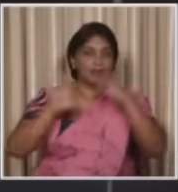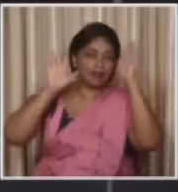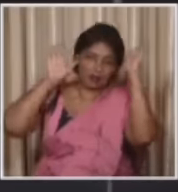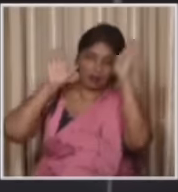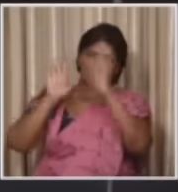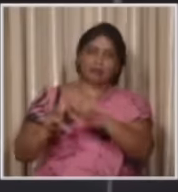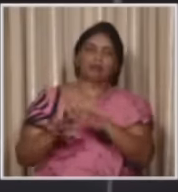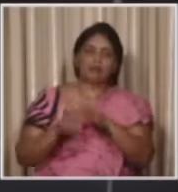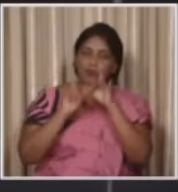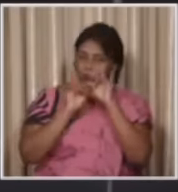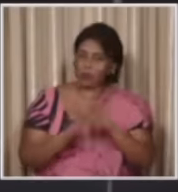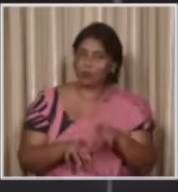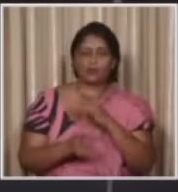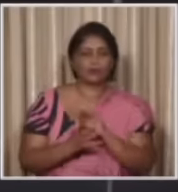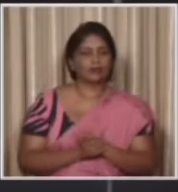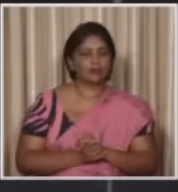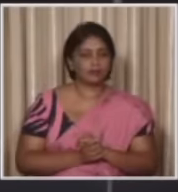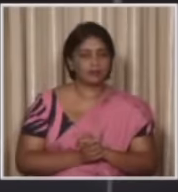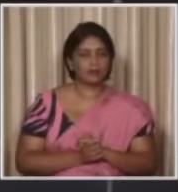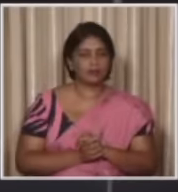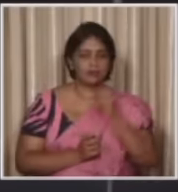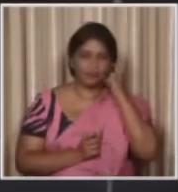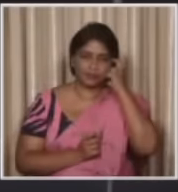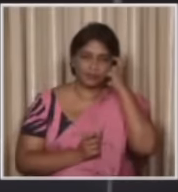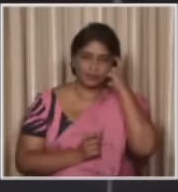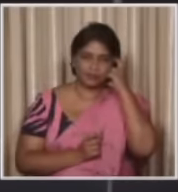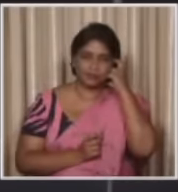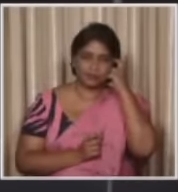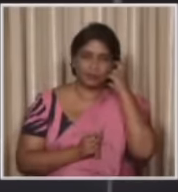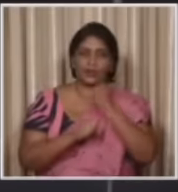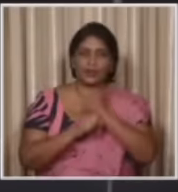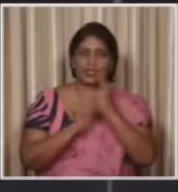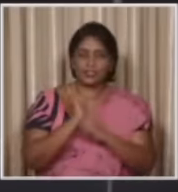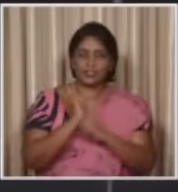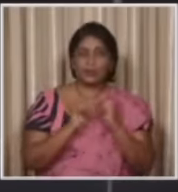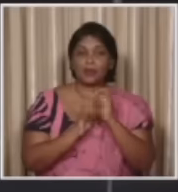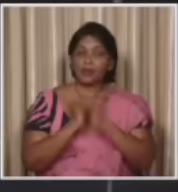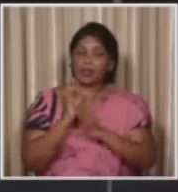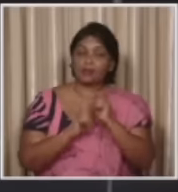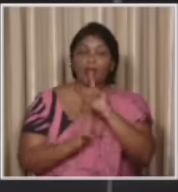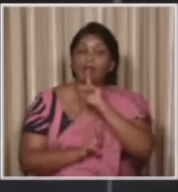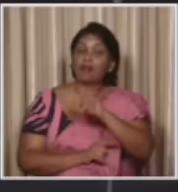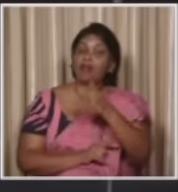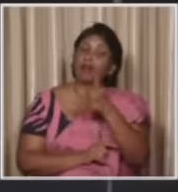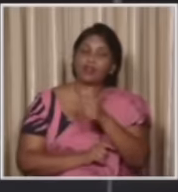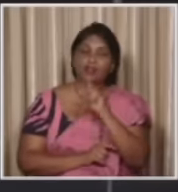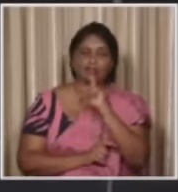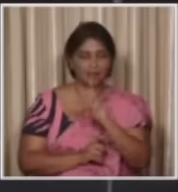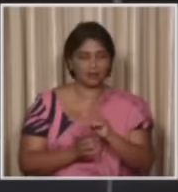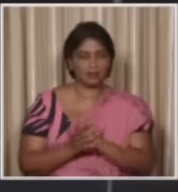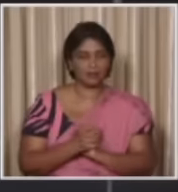ඒ ජාතිය අය එහෙම තමයි හිටියේ. ඔය හිටියේ ELP සමතුම හැවුණ එක හොඳට කියයි.